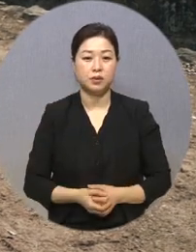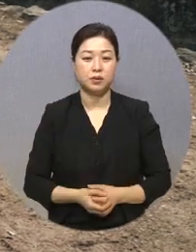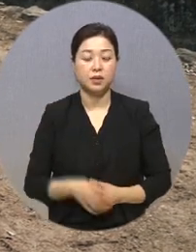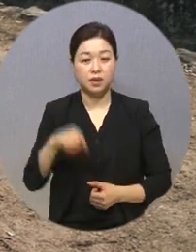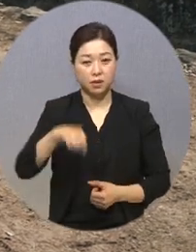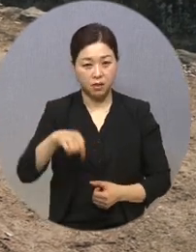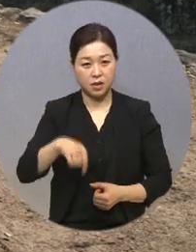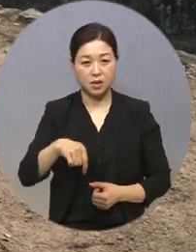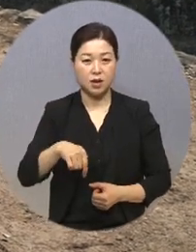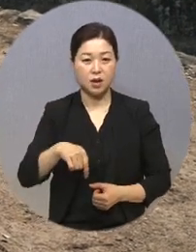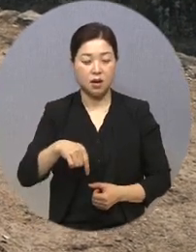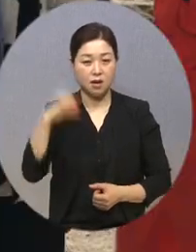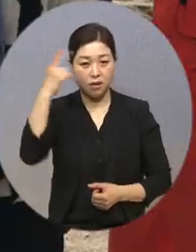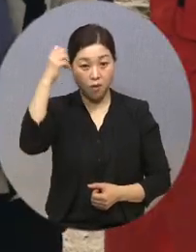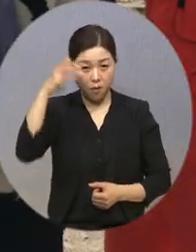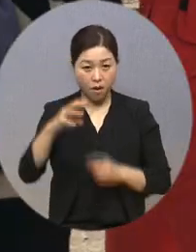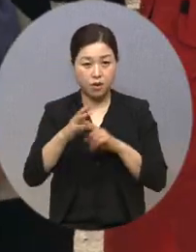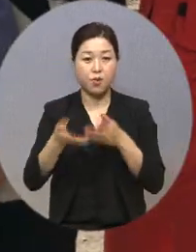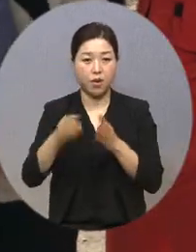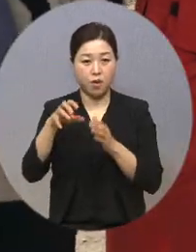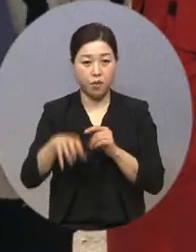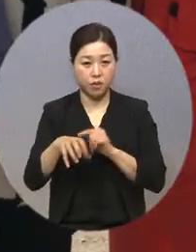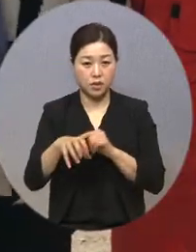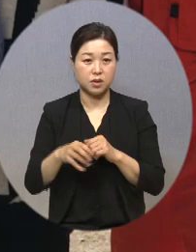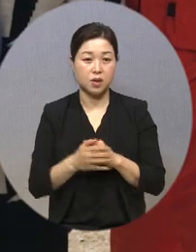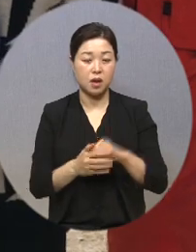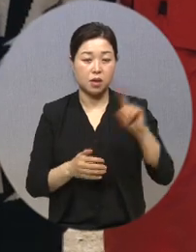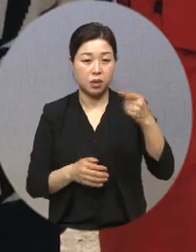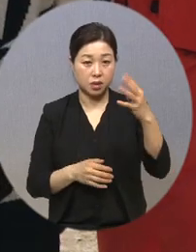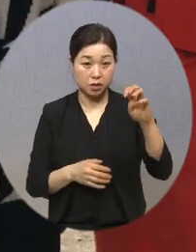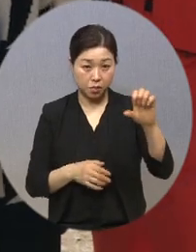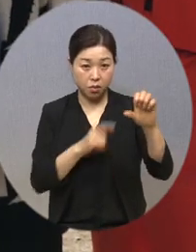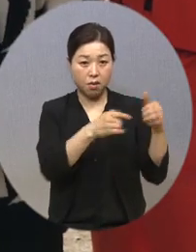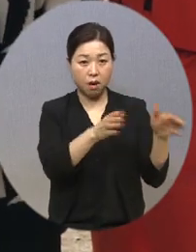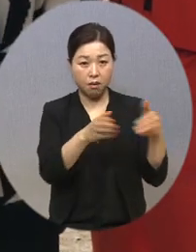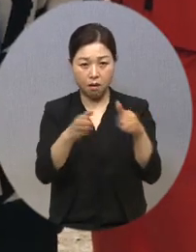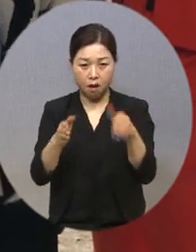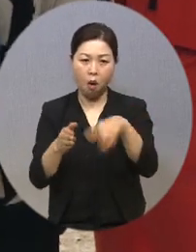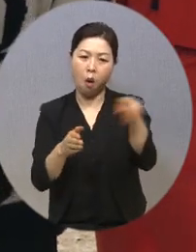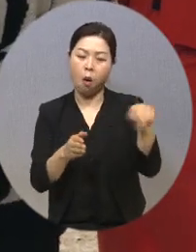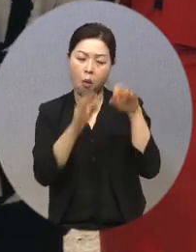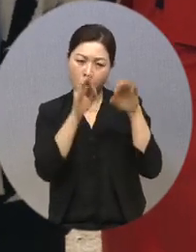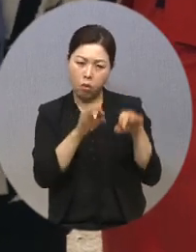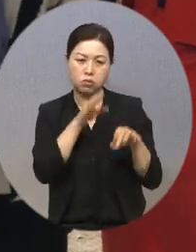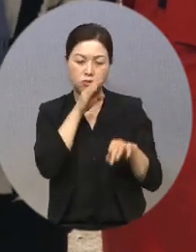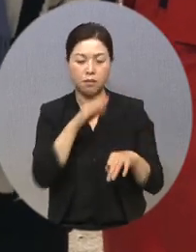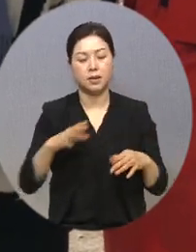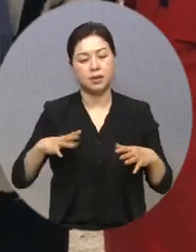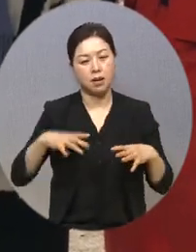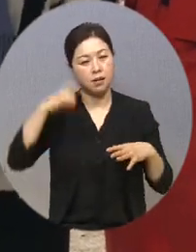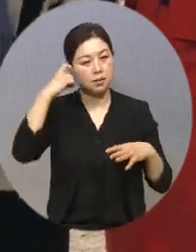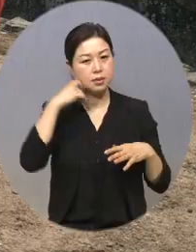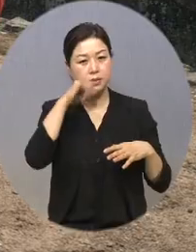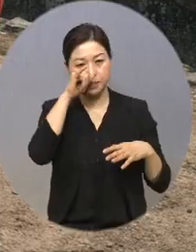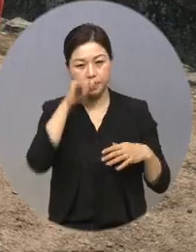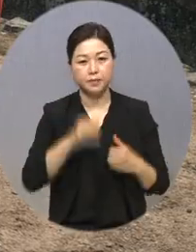여기가 고향이지만 그걸 몰랐었어요. 145칸이나 됐는데 와서 보니까 너무